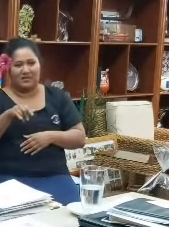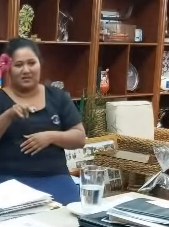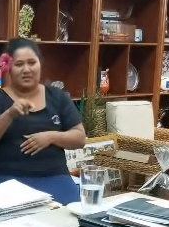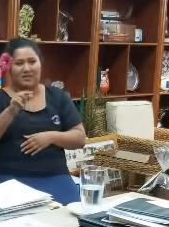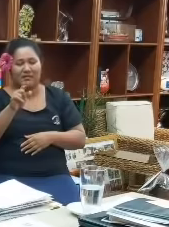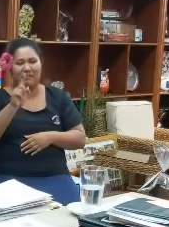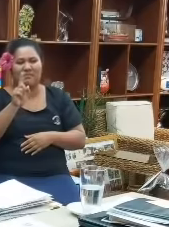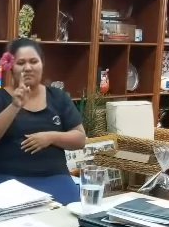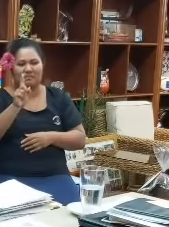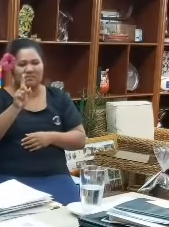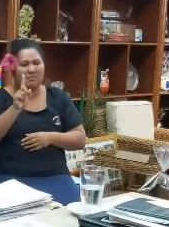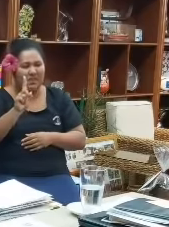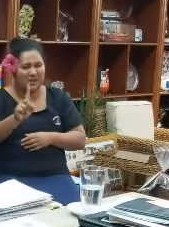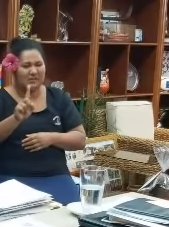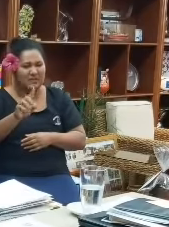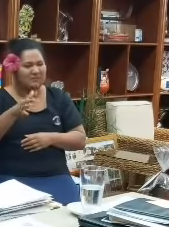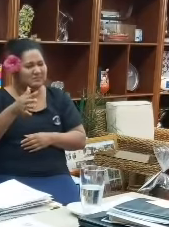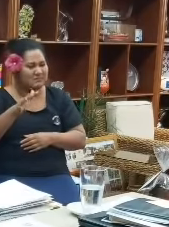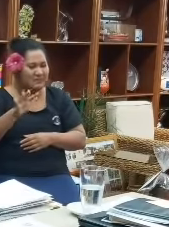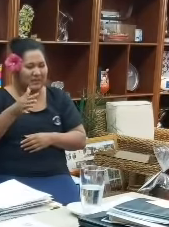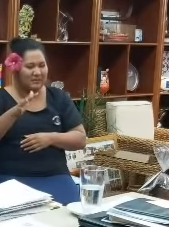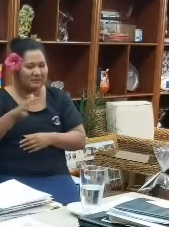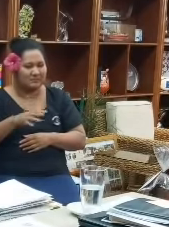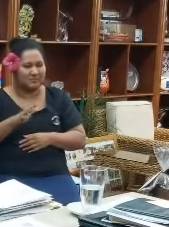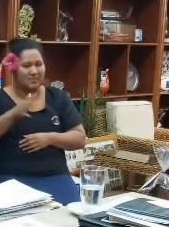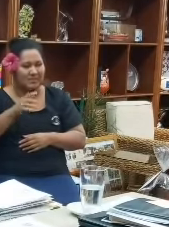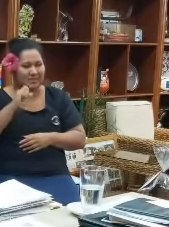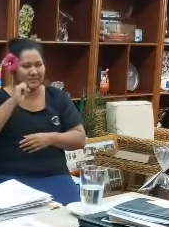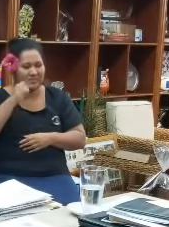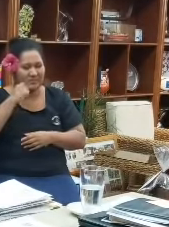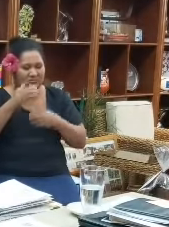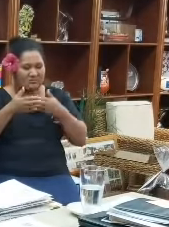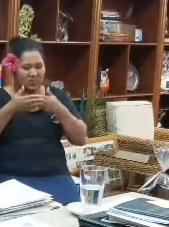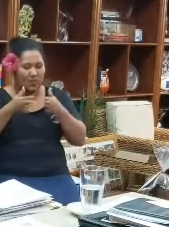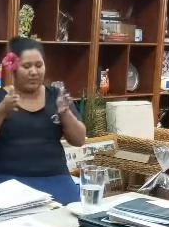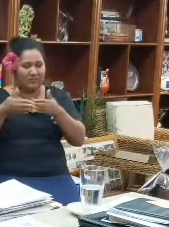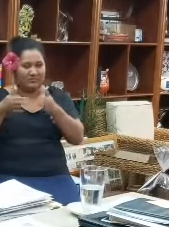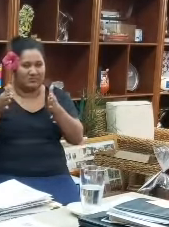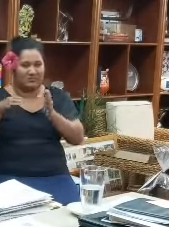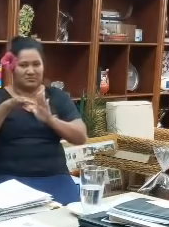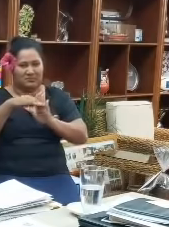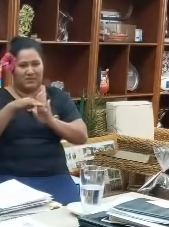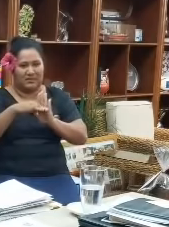ono yale upuna mai e ono tatalai